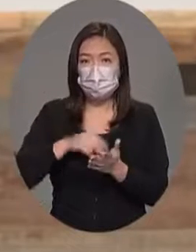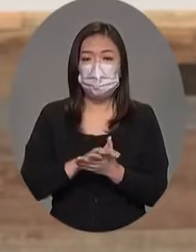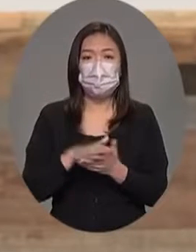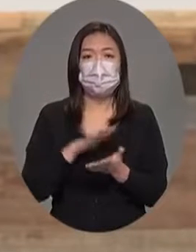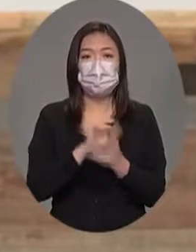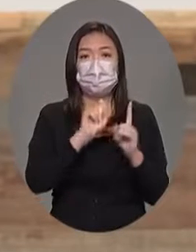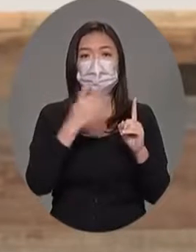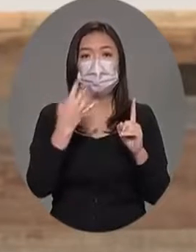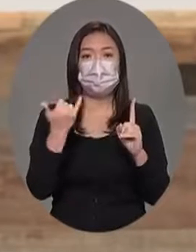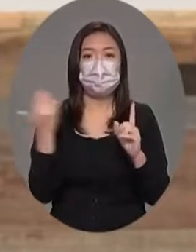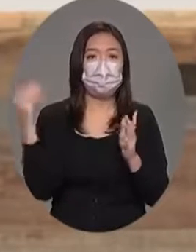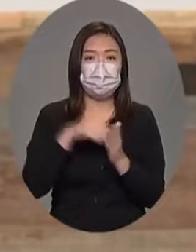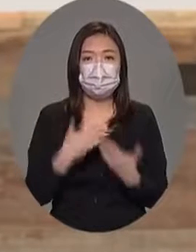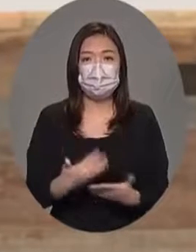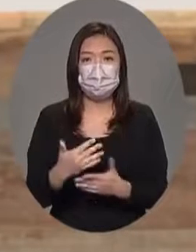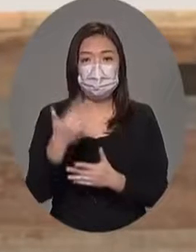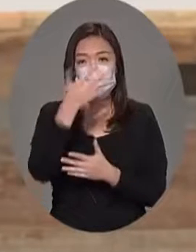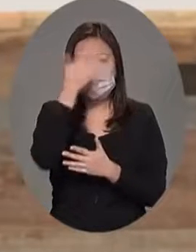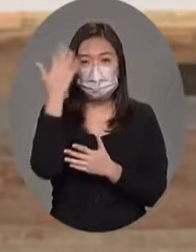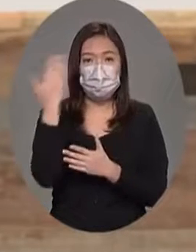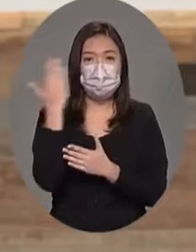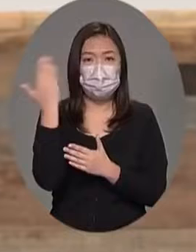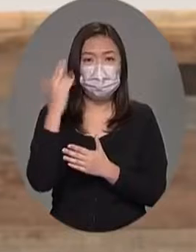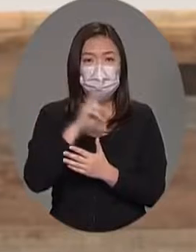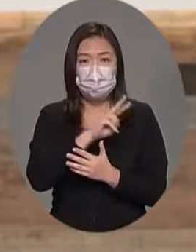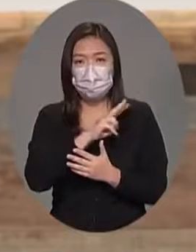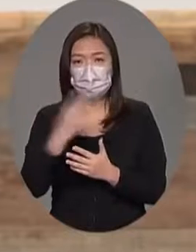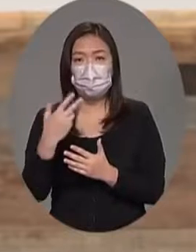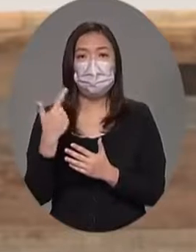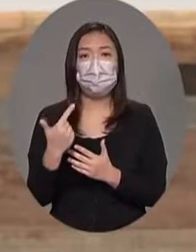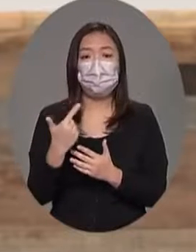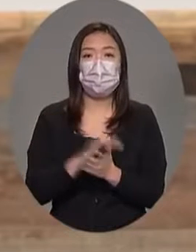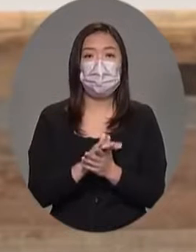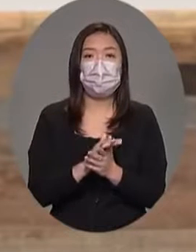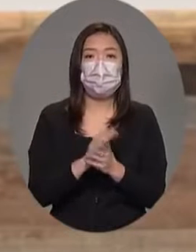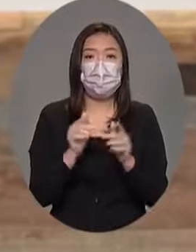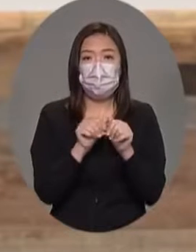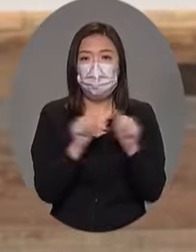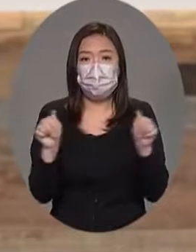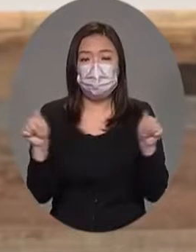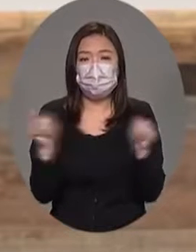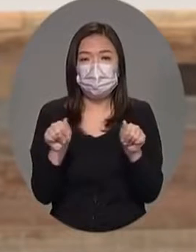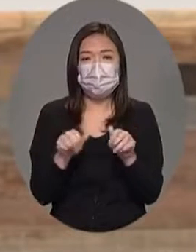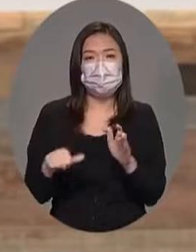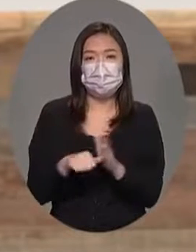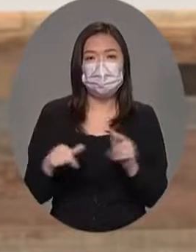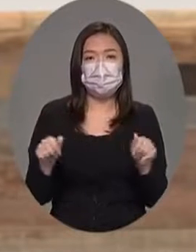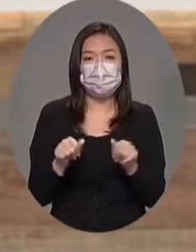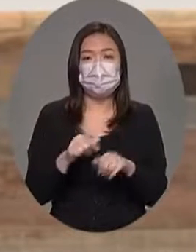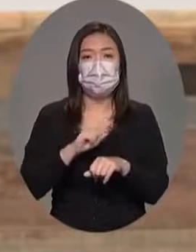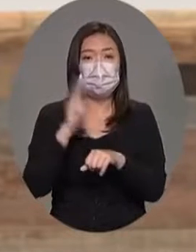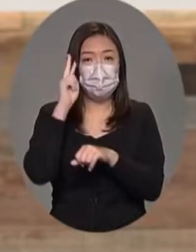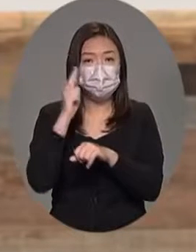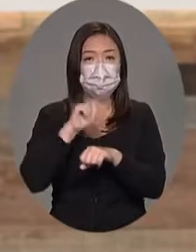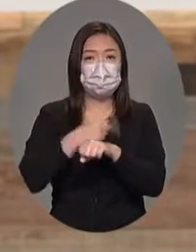規係自1946年以嚟啦，由熱帶氣旋引致啦發出八號信號相隔嘅最短時間，只係有啦